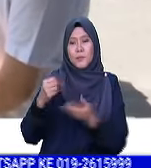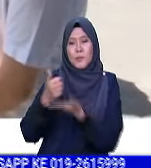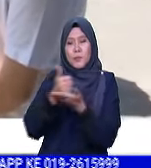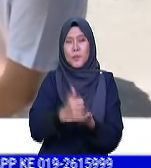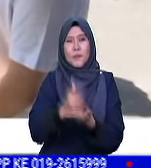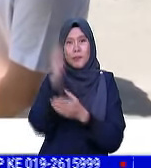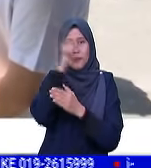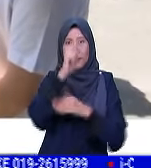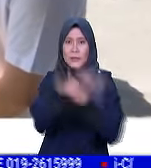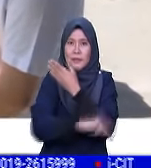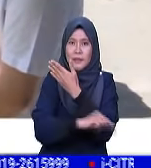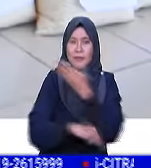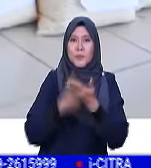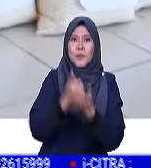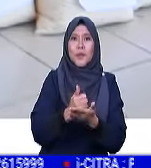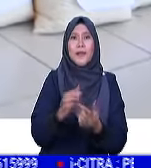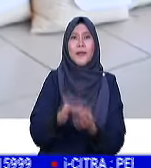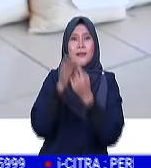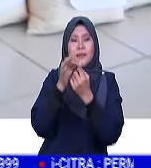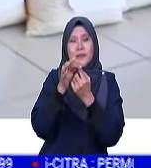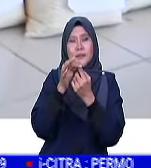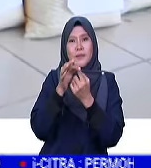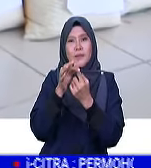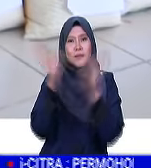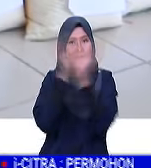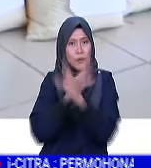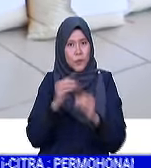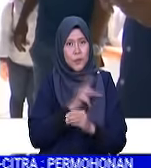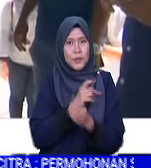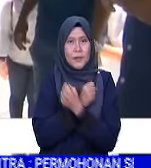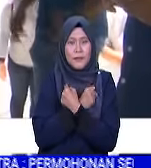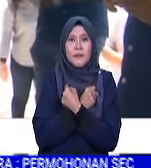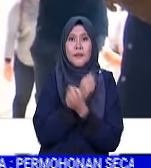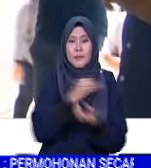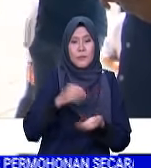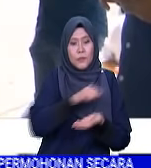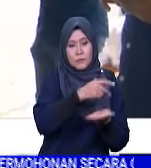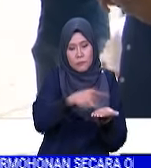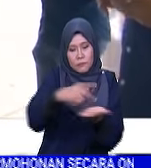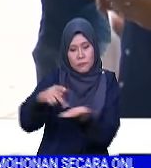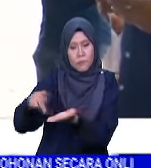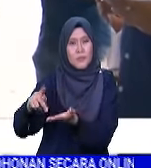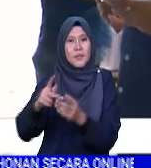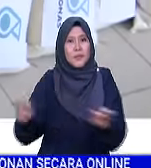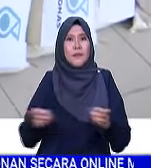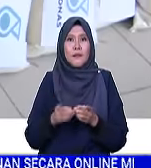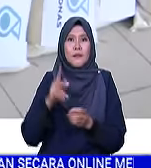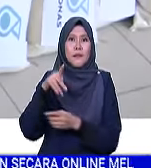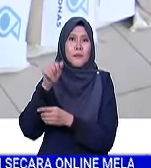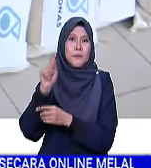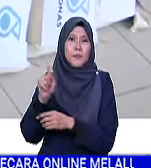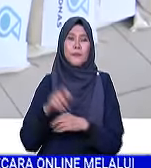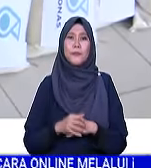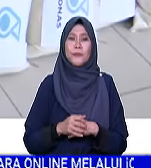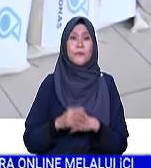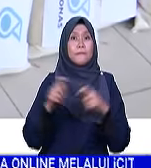negeri melalui bantuan khas Sarawak Ku Sayang BKSS yang telah diagihkan kepada KIR di Kapit. Dalam majlis